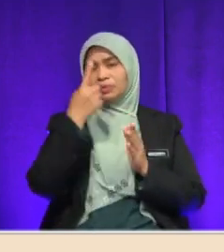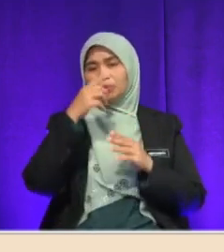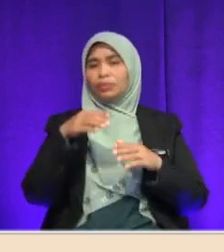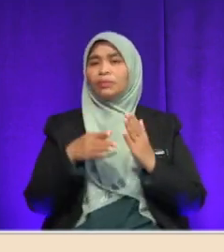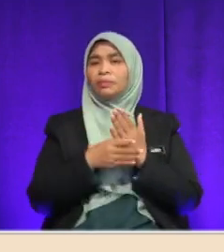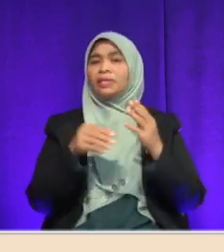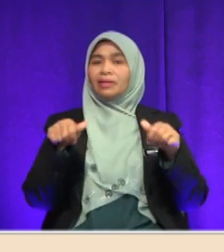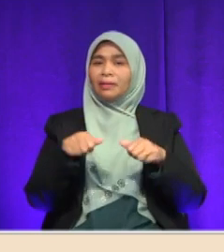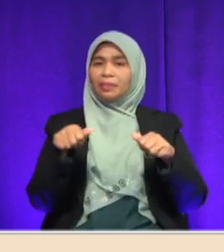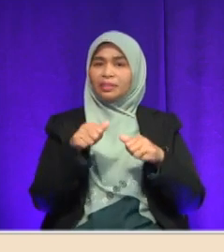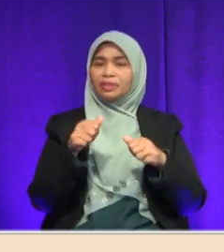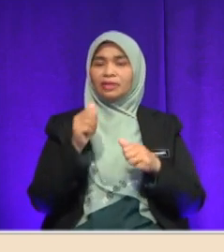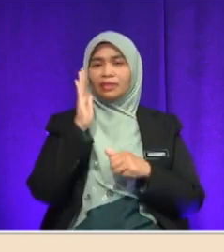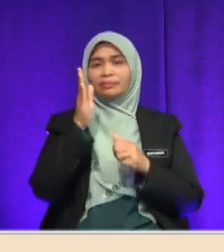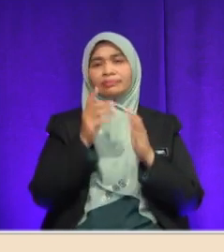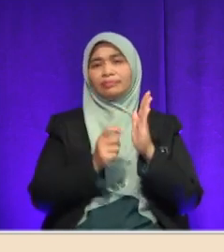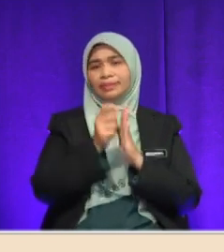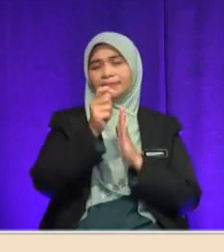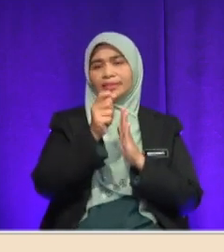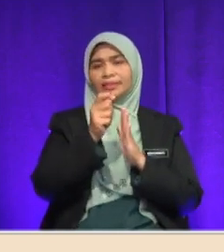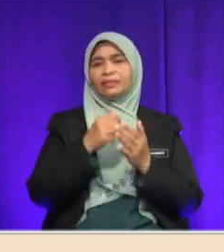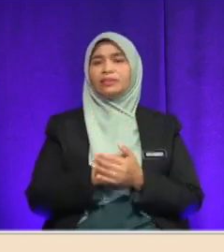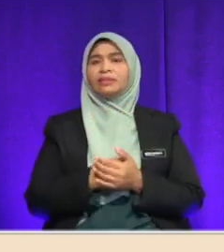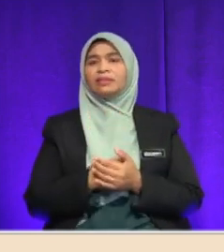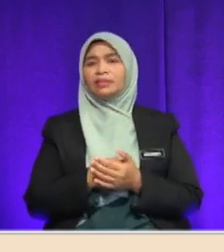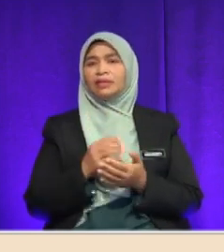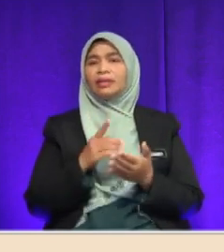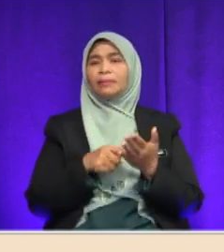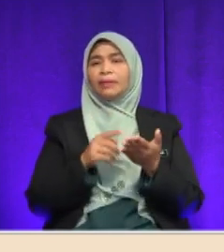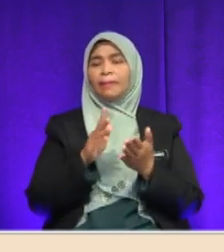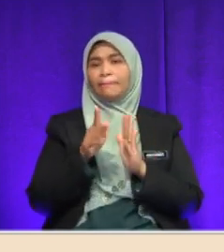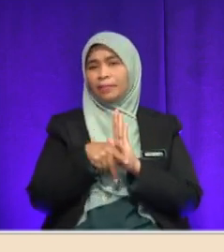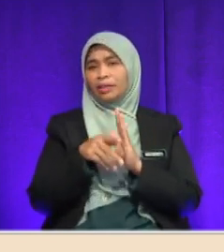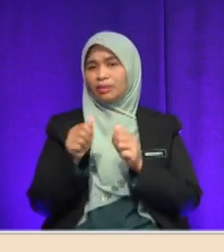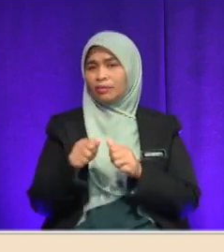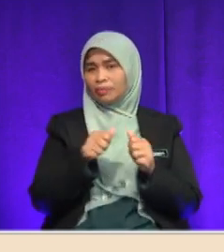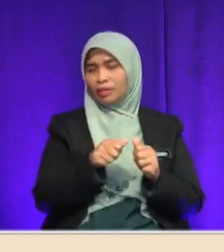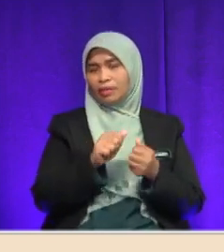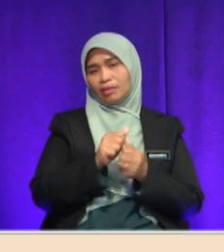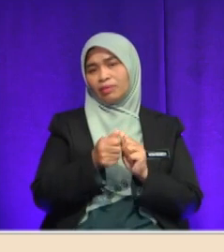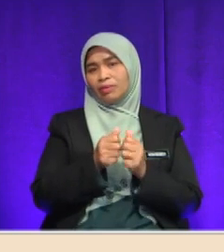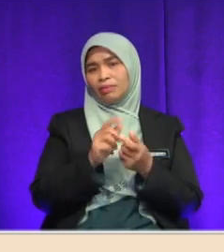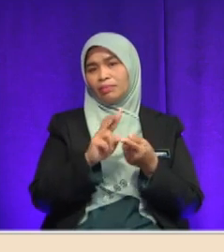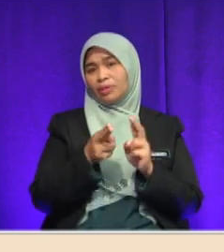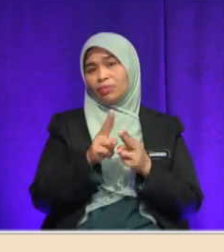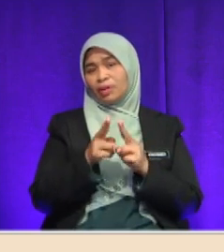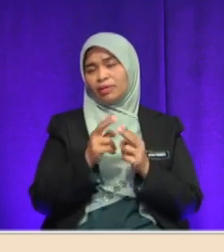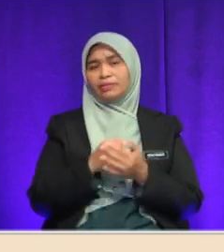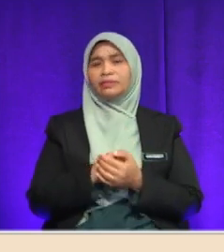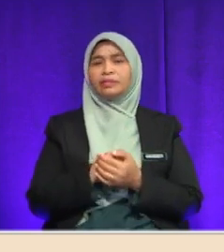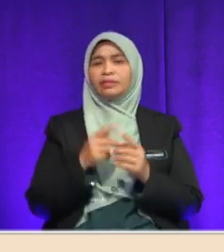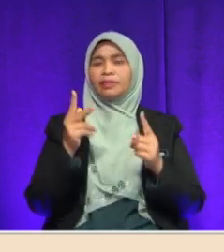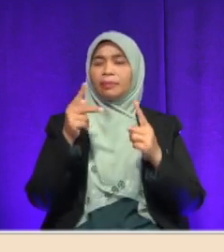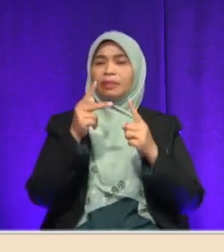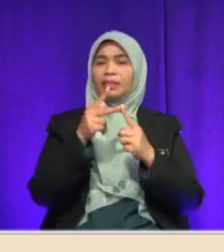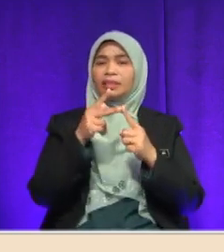Okey, apakah yang menyebabkan peralihan keluk permintaan tersebut? Kenapa berlaku permintaan